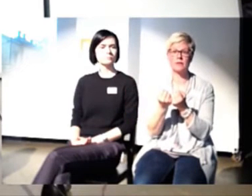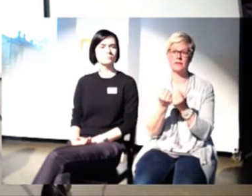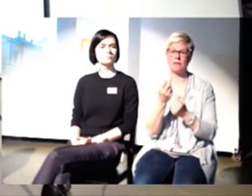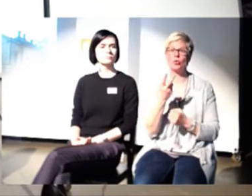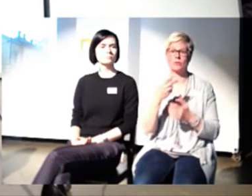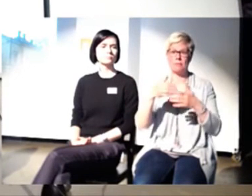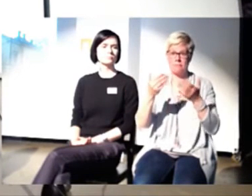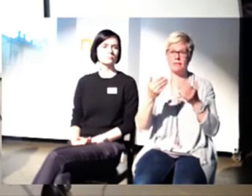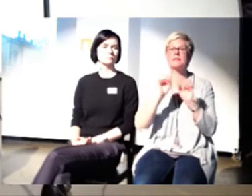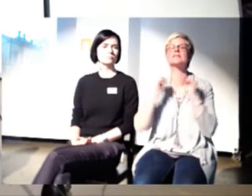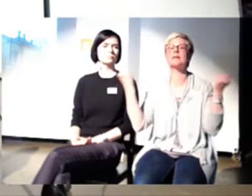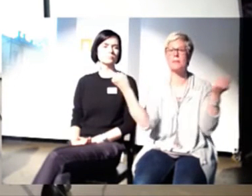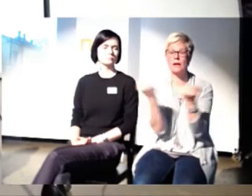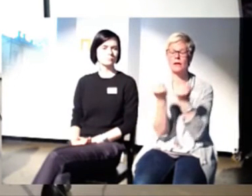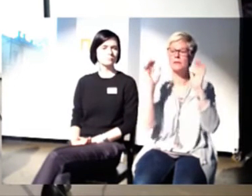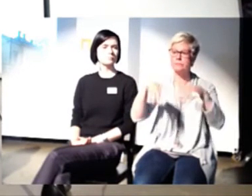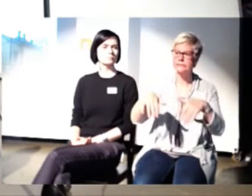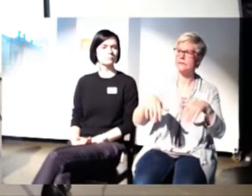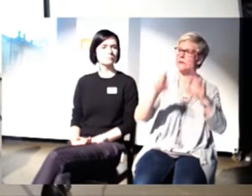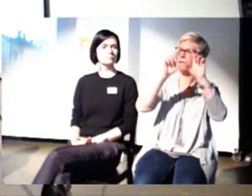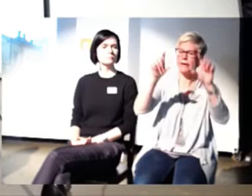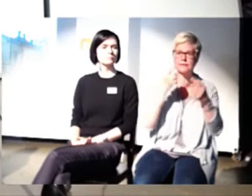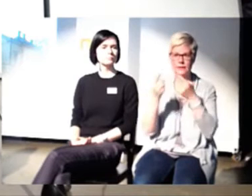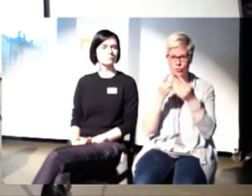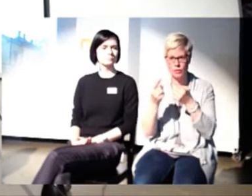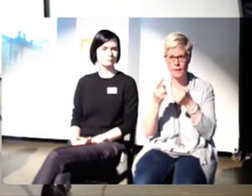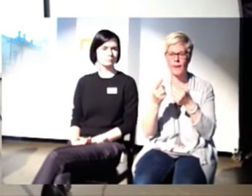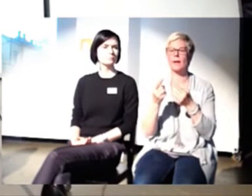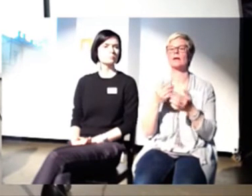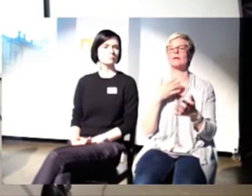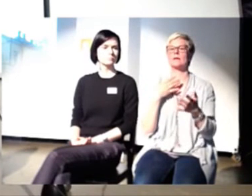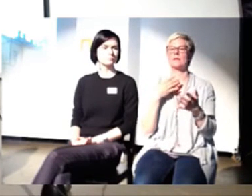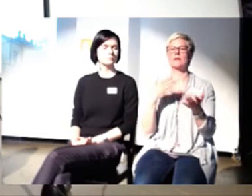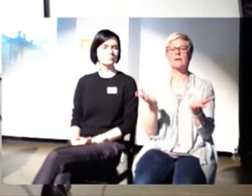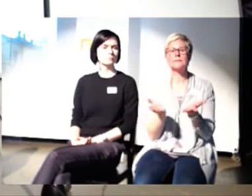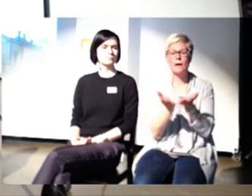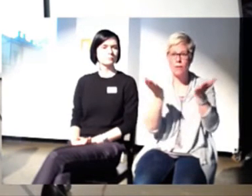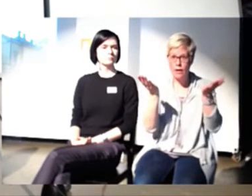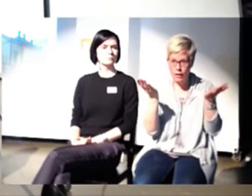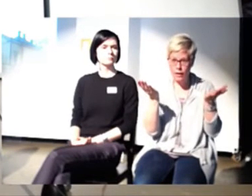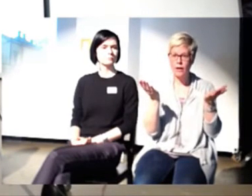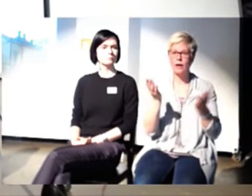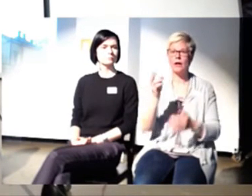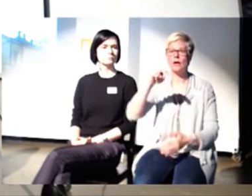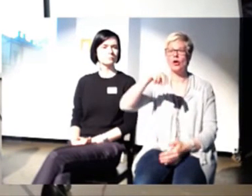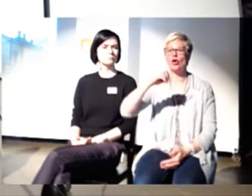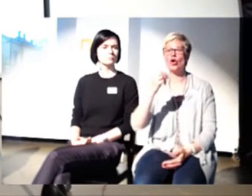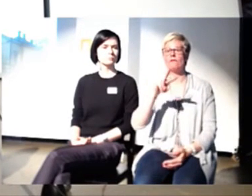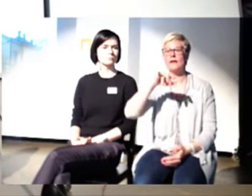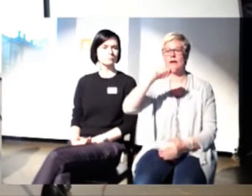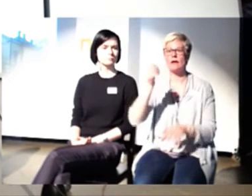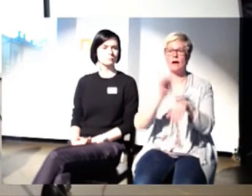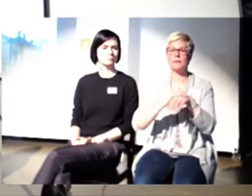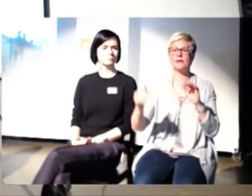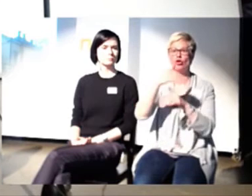seminaari, missä keskusteltiin näistä asioista ja tehtiin myös siinä samalla, rakennettiin Novia ammattikorkeakoulun